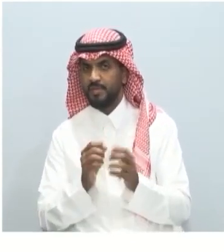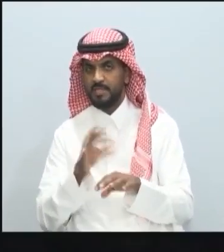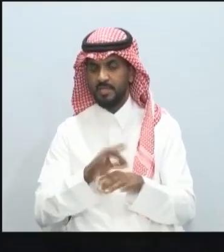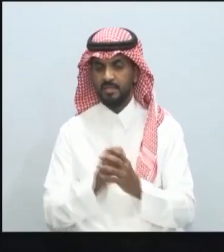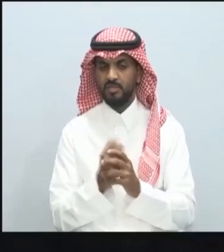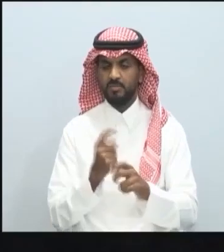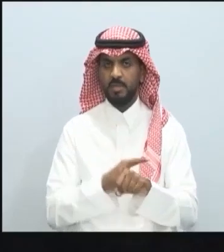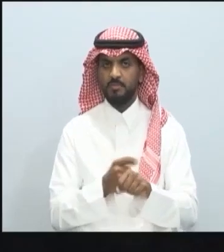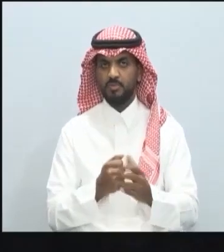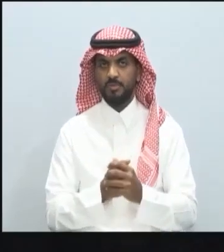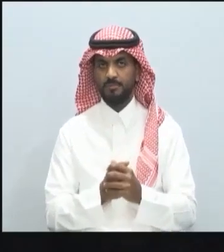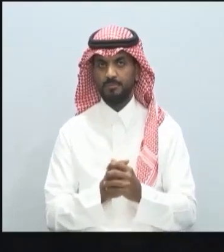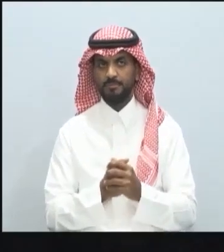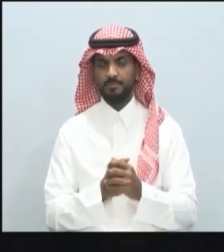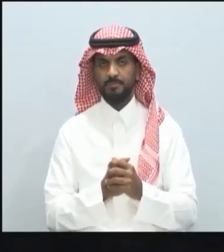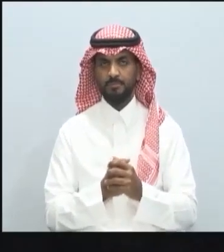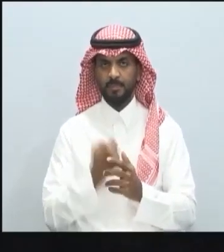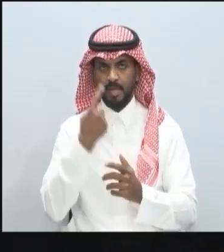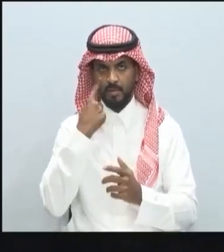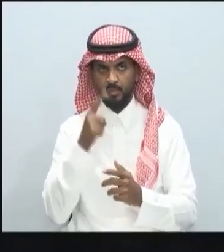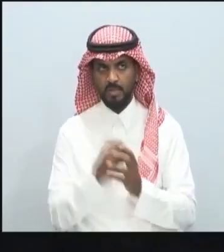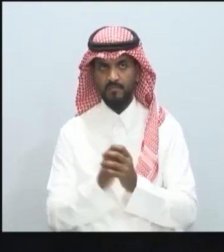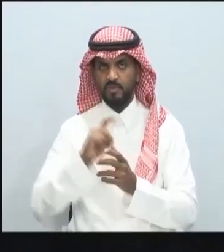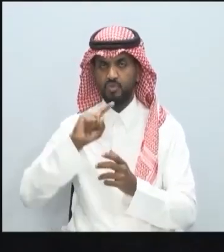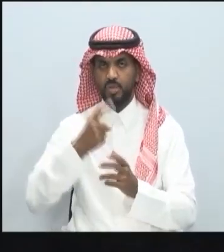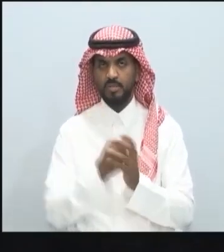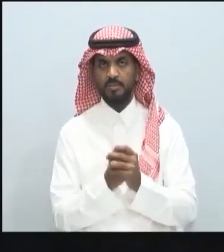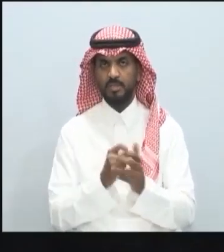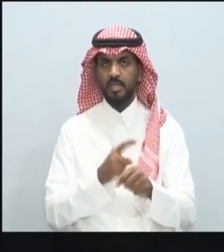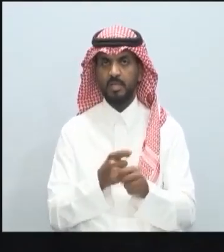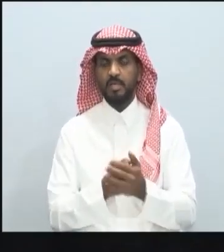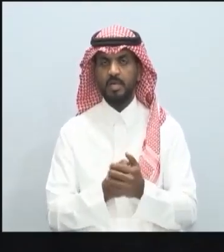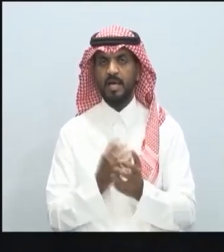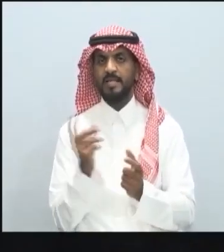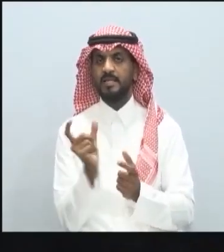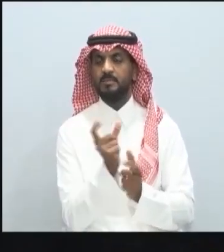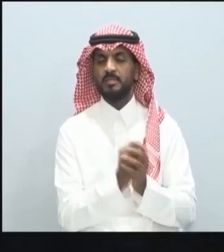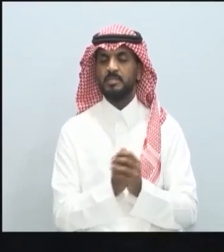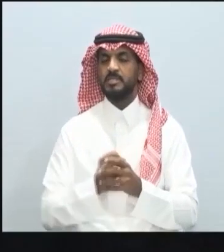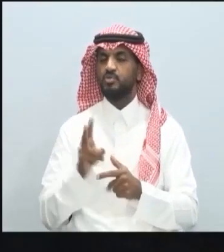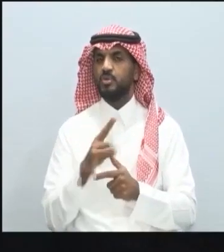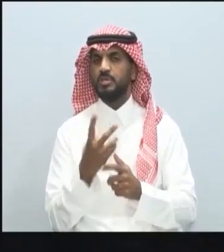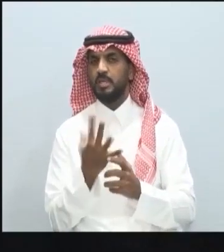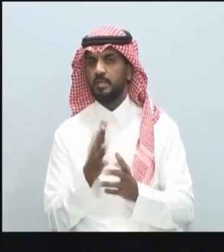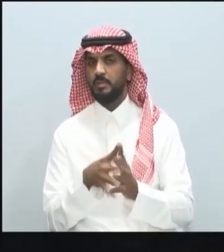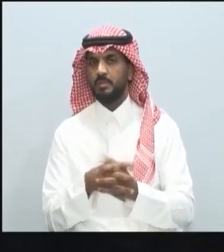الان السرعه القرائيه طبعا لاحظ هنا في سرعه القراءه عدد كلمات النص يساوي